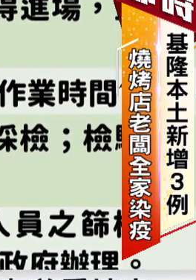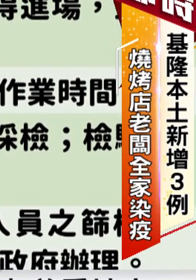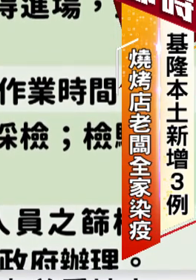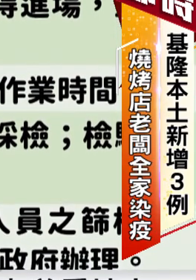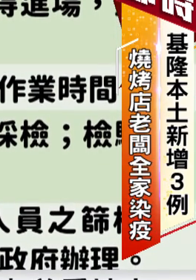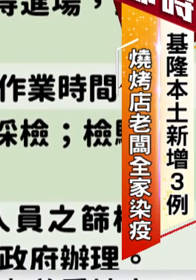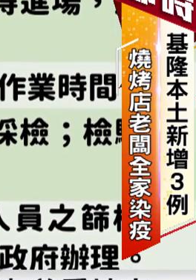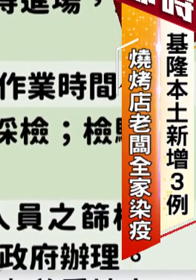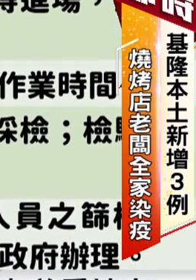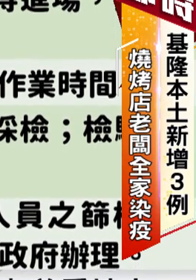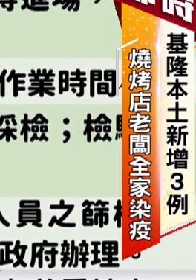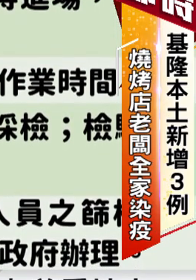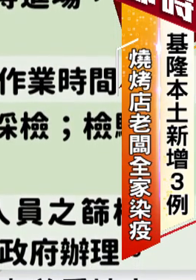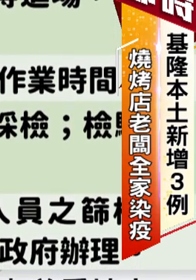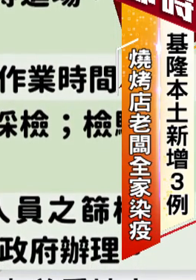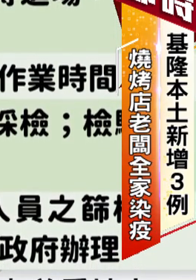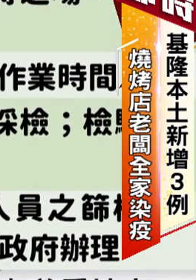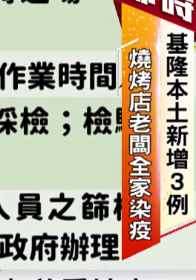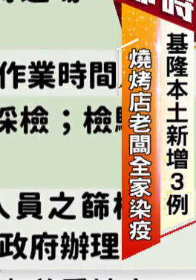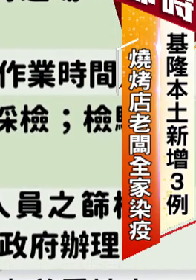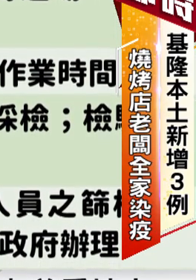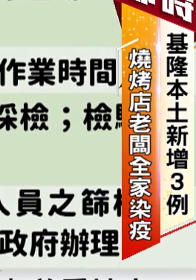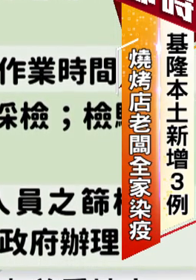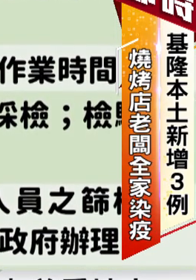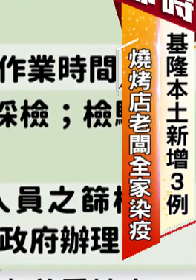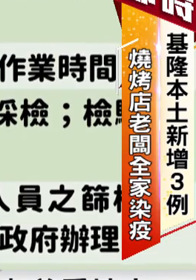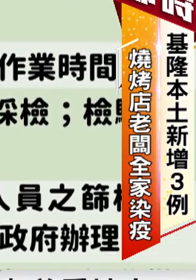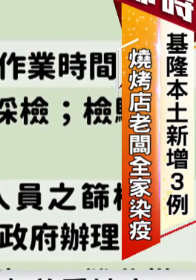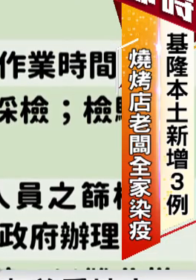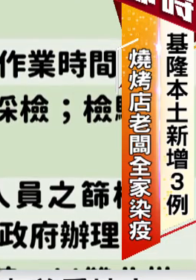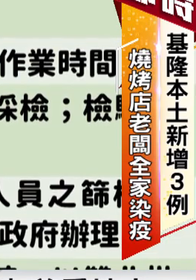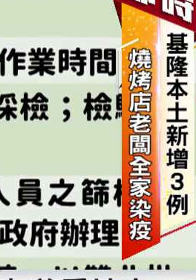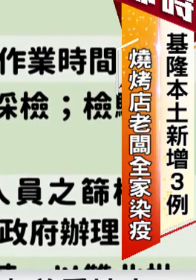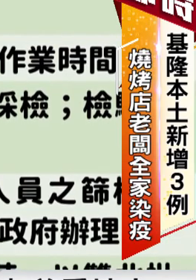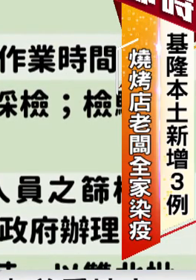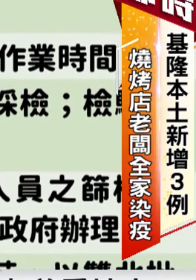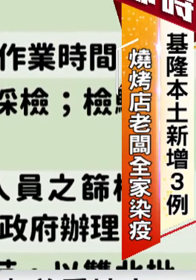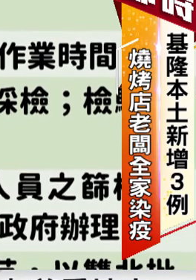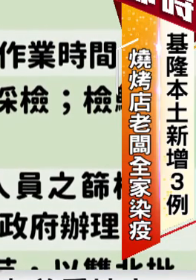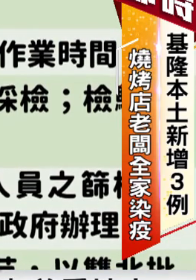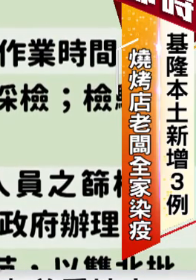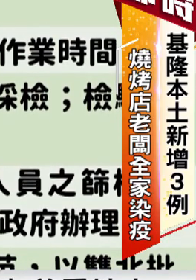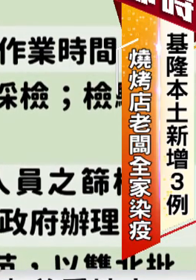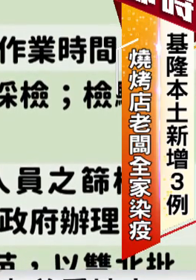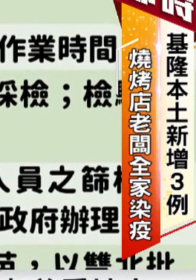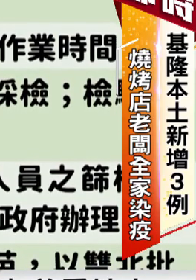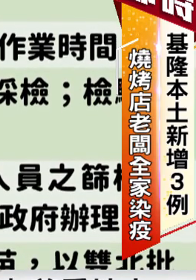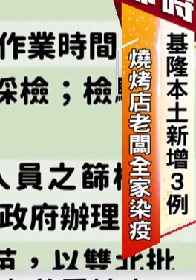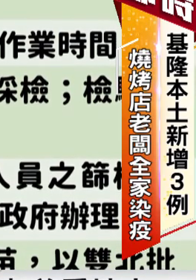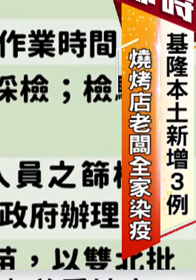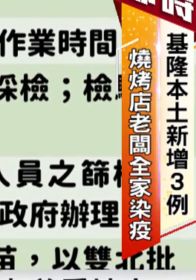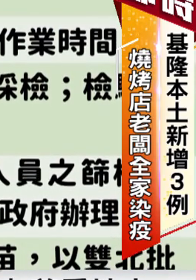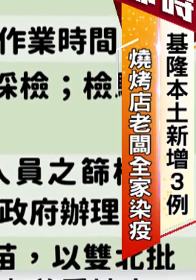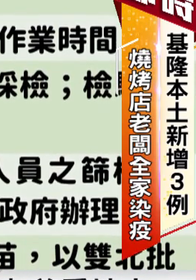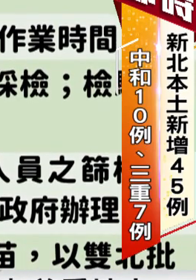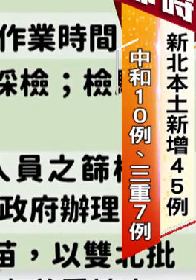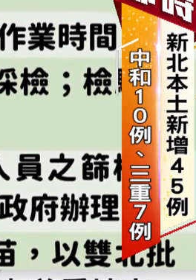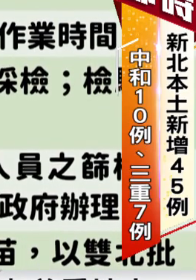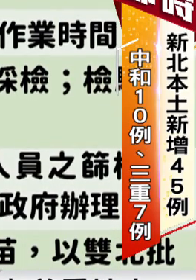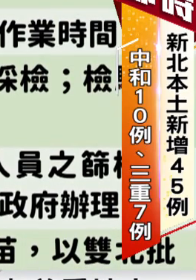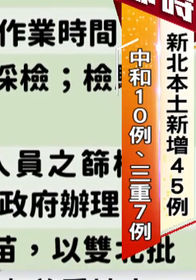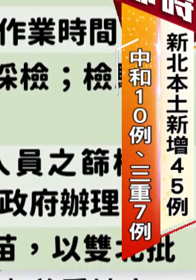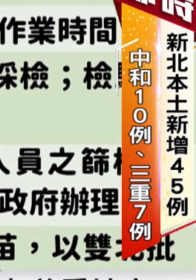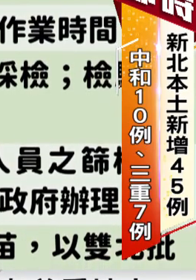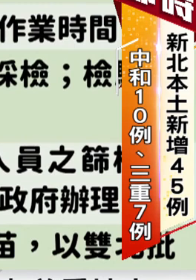近市场，而且建议只进行 PCR 采检，跟北市目前快筛加上 PCR 双管齐下做